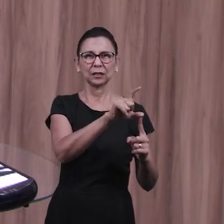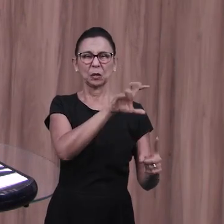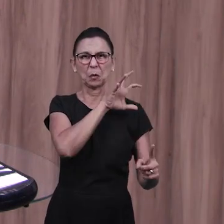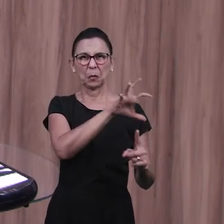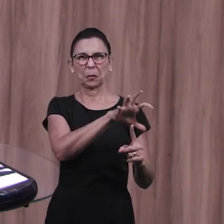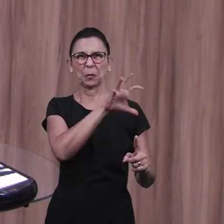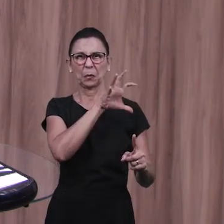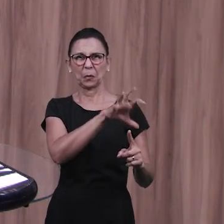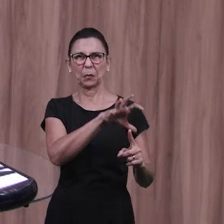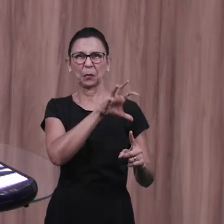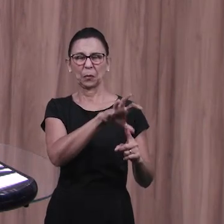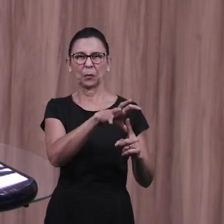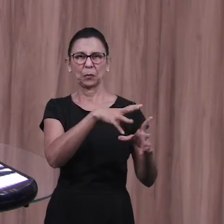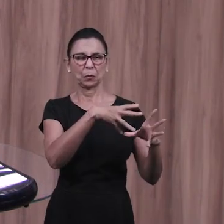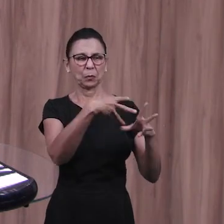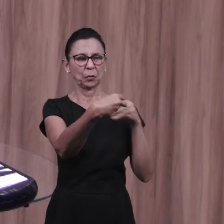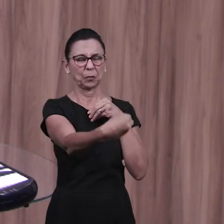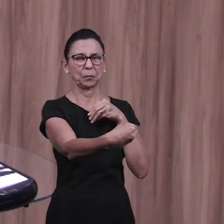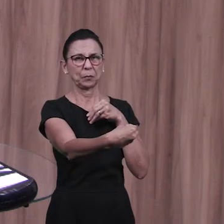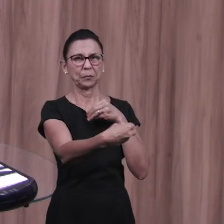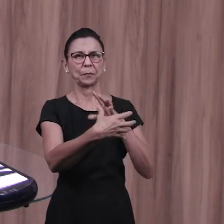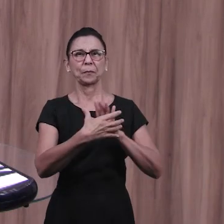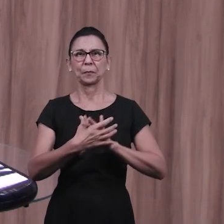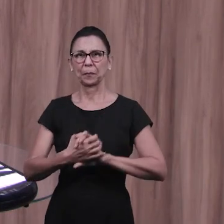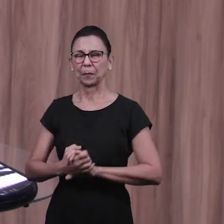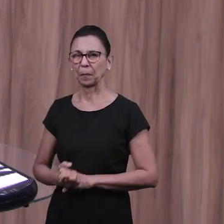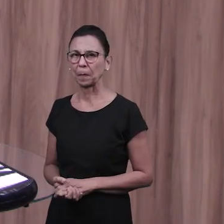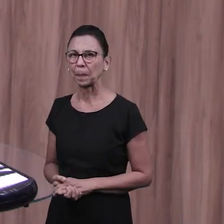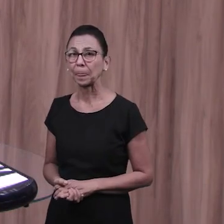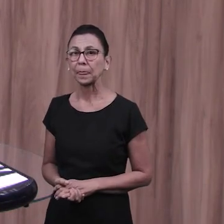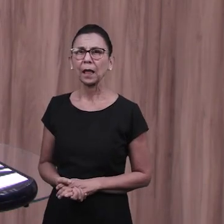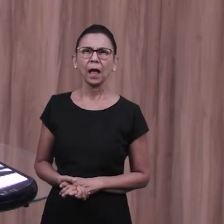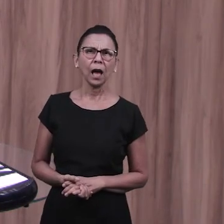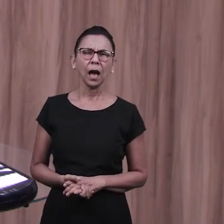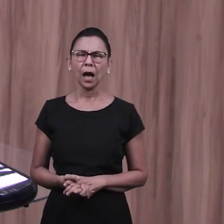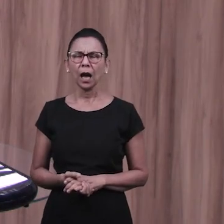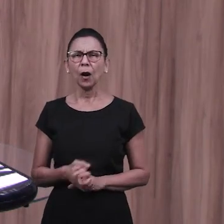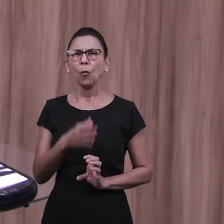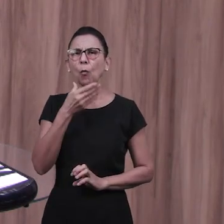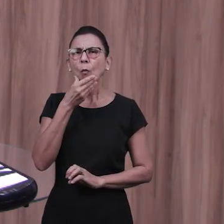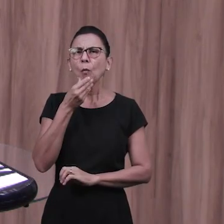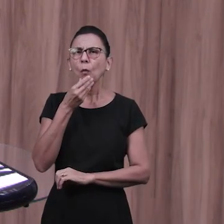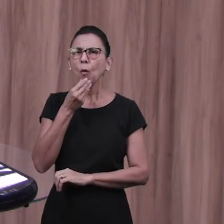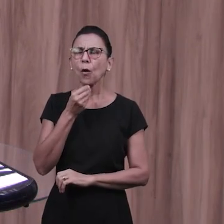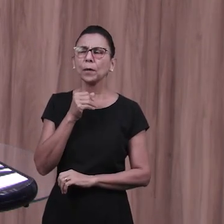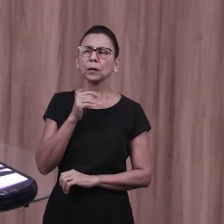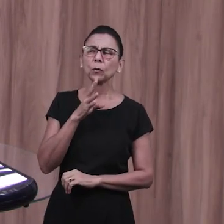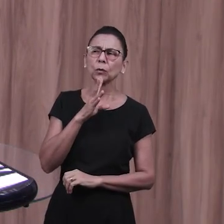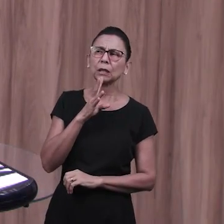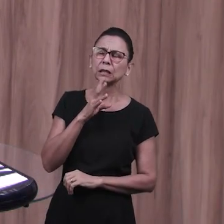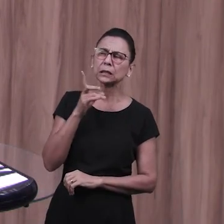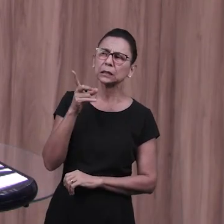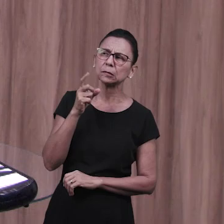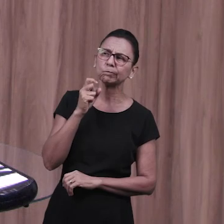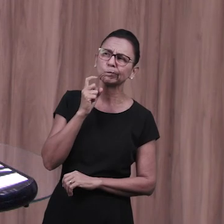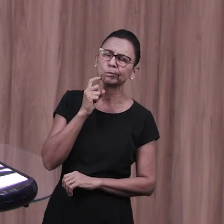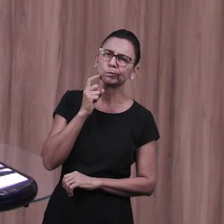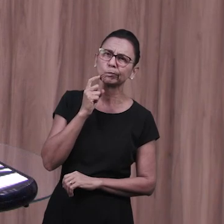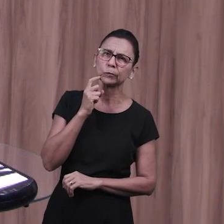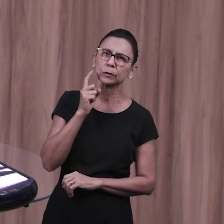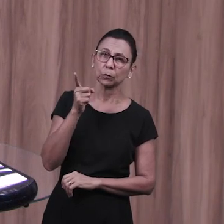il devienne un homme qui était par là, connaissait cet homme. Nous allons voir ce qu'il a dit.